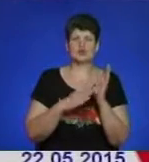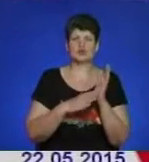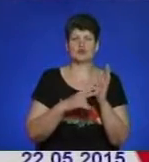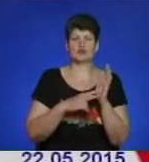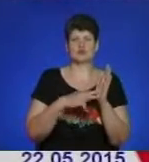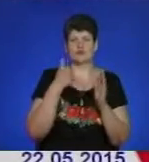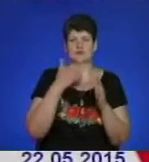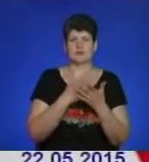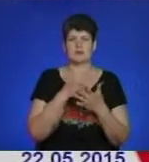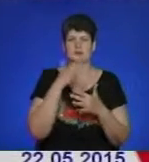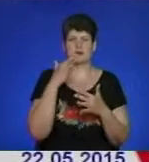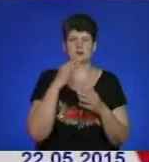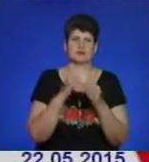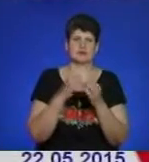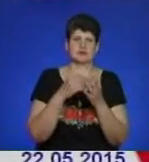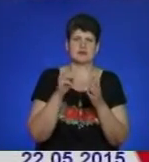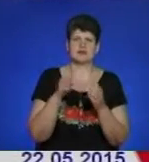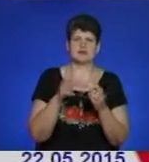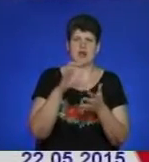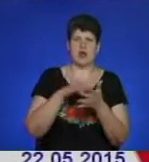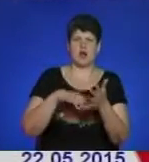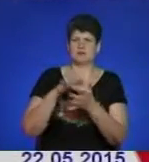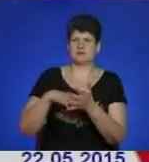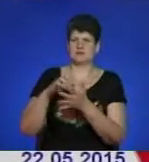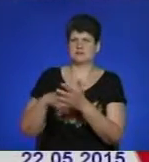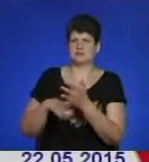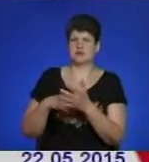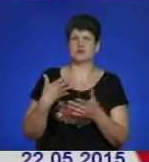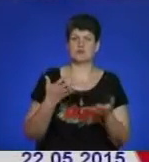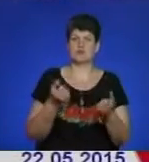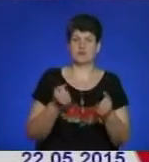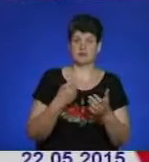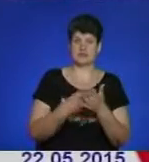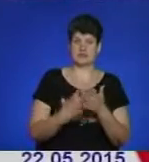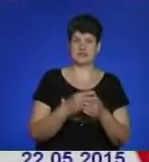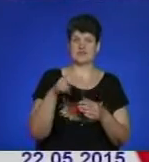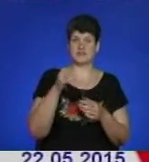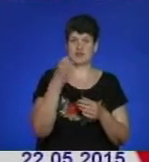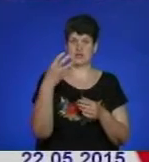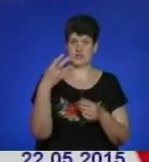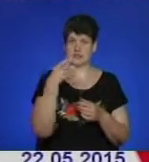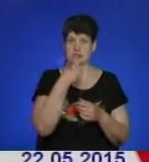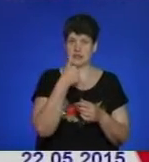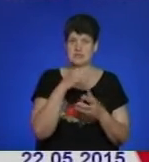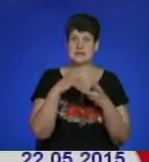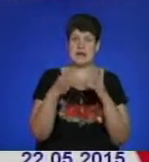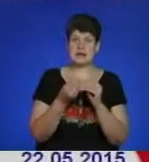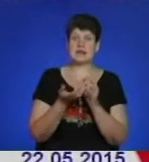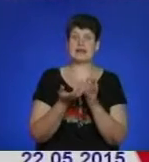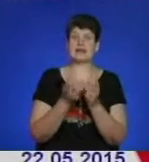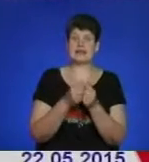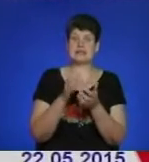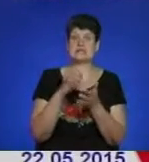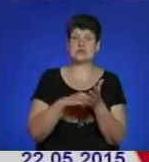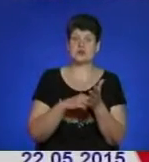артифіціальних абортів, то вже якщо ми беремо дані за 2014 рік, то загальна кількість абортів в